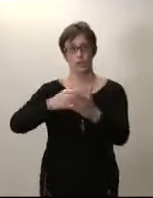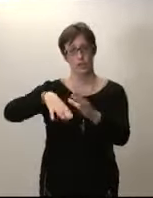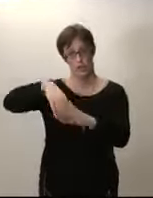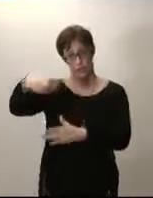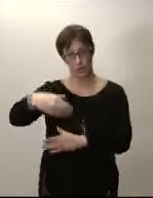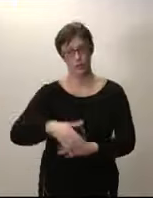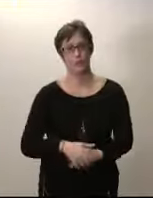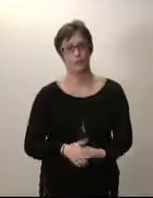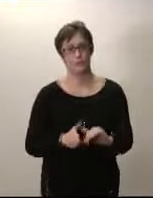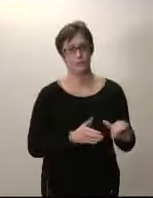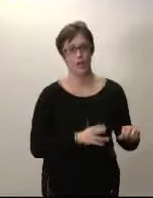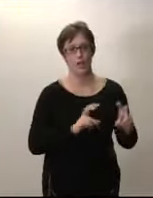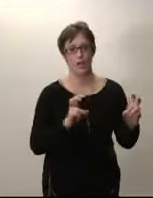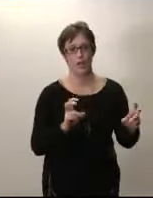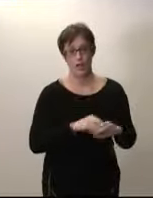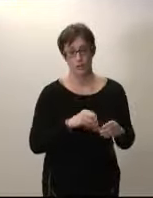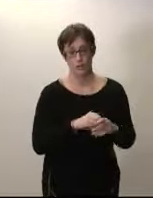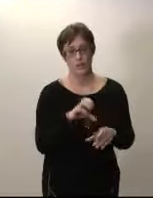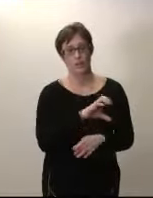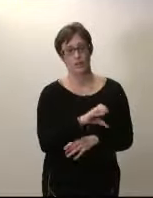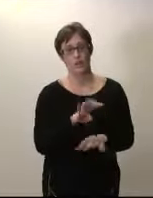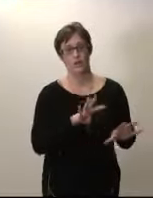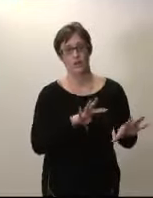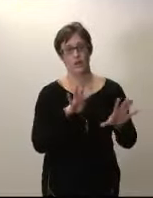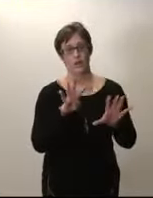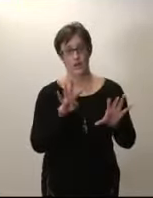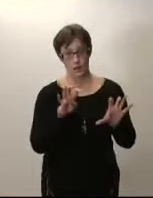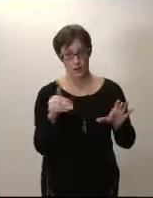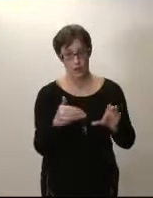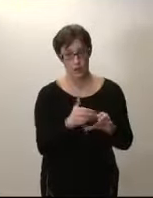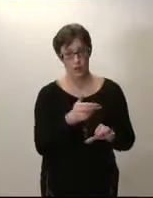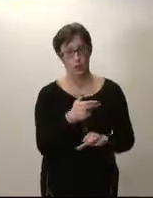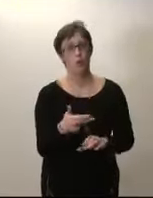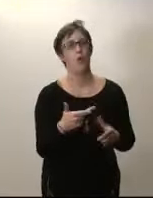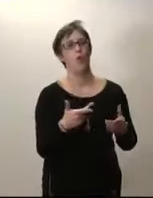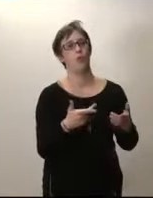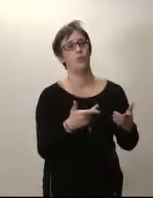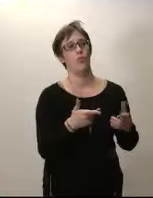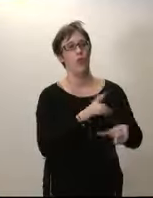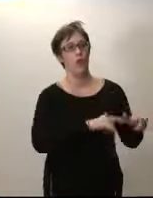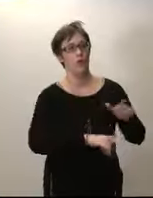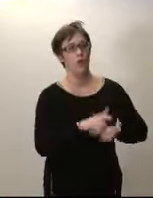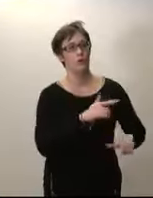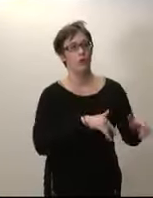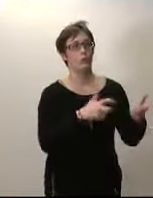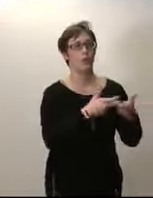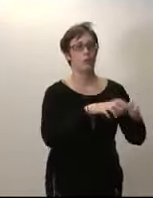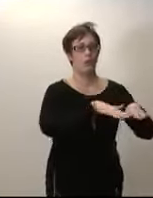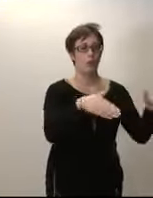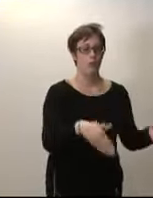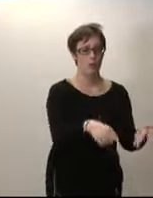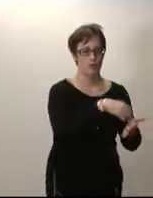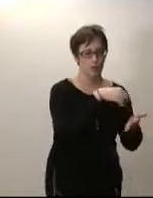190 000 euros dans les locations mobilières. Alors, dans cette rubrique-là, on va trouver les photocopieurs, les imprimantes, en fait, tout le